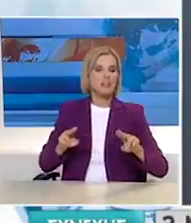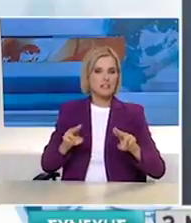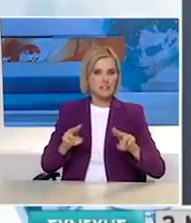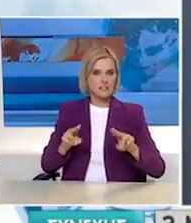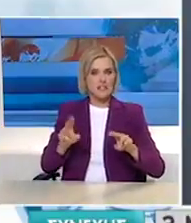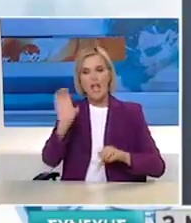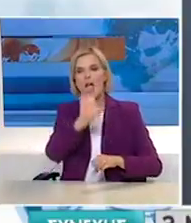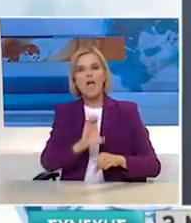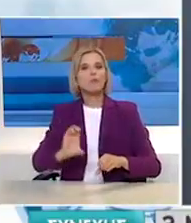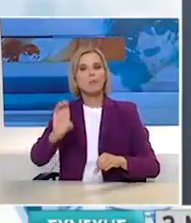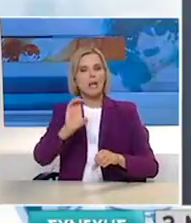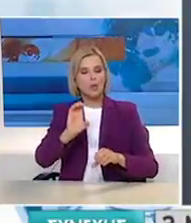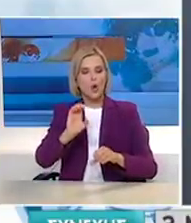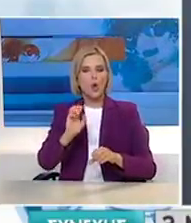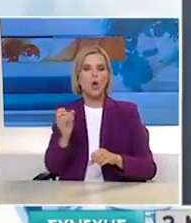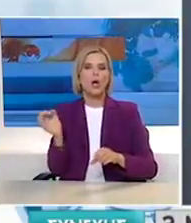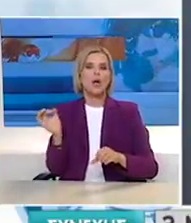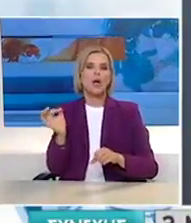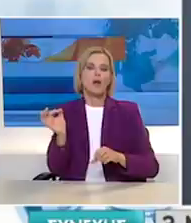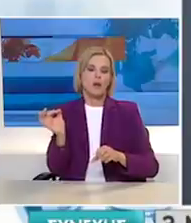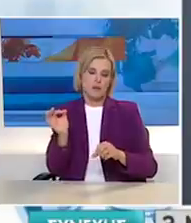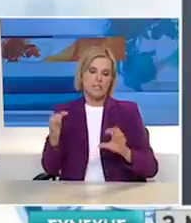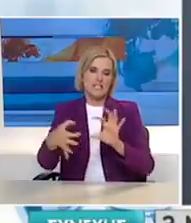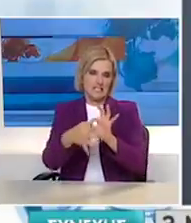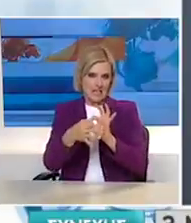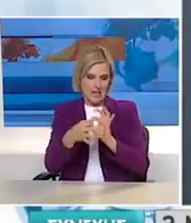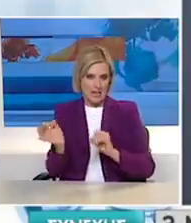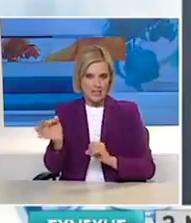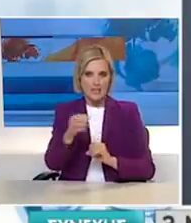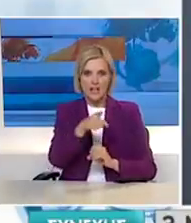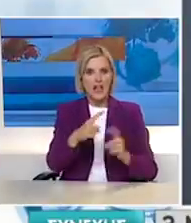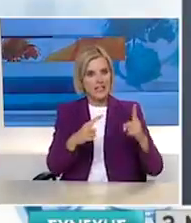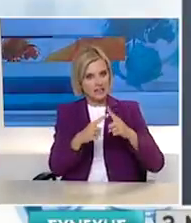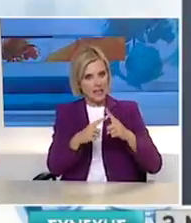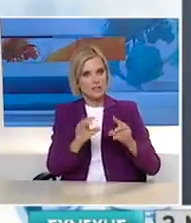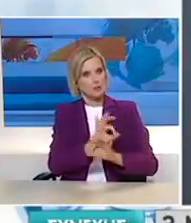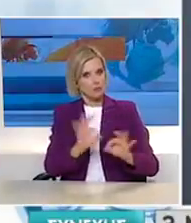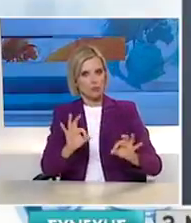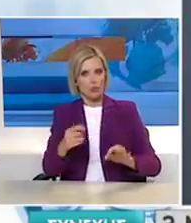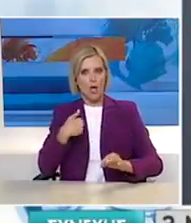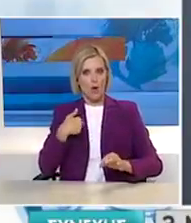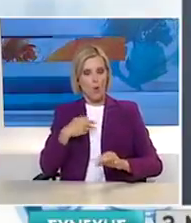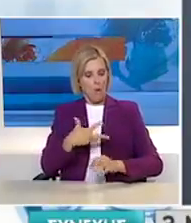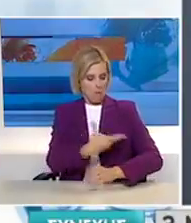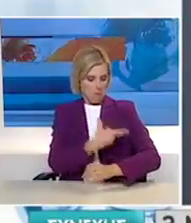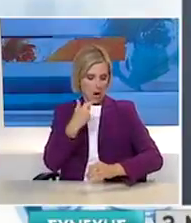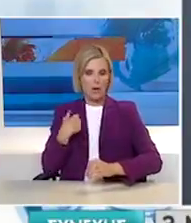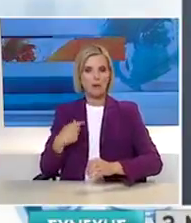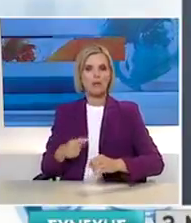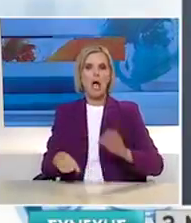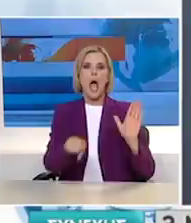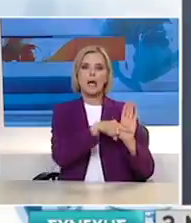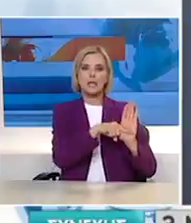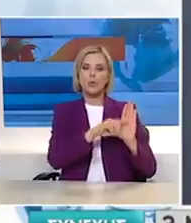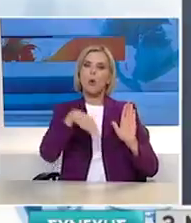Συνομοσπονδία και το Ευρωπαϊκό CDC, γιατί μπορεί να σου δώσει την ψευδίαση ασφάλειας, να σε οθήσει στο να μην τηρείς τα μέτρα προστασίας